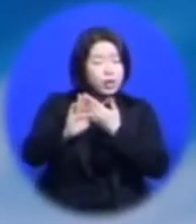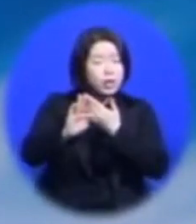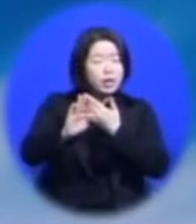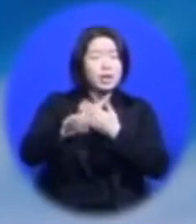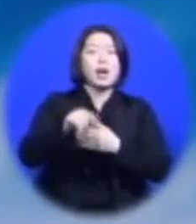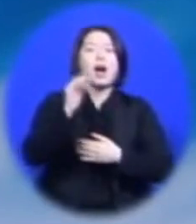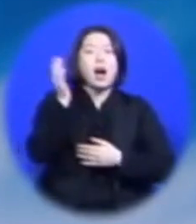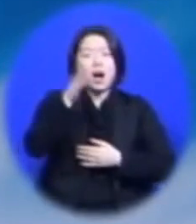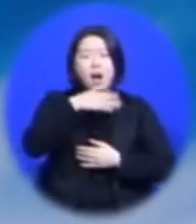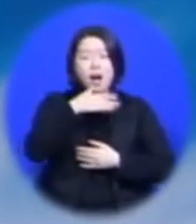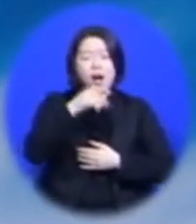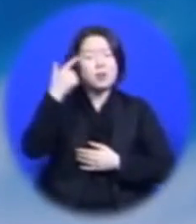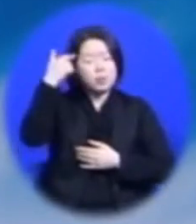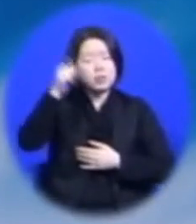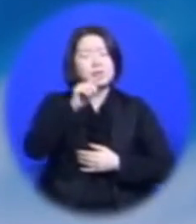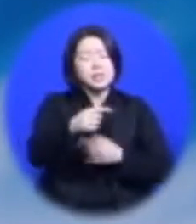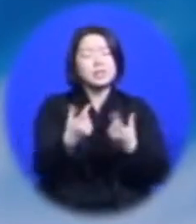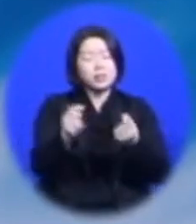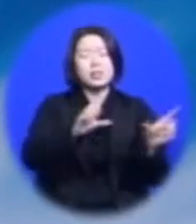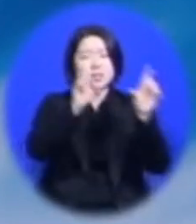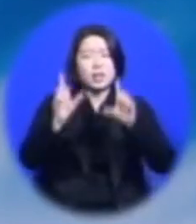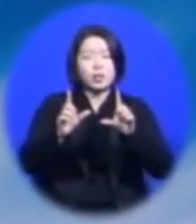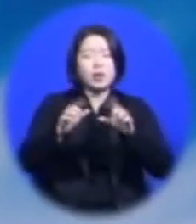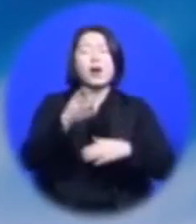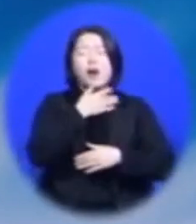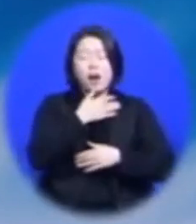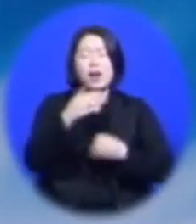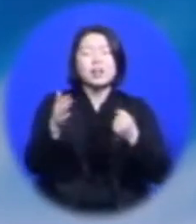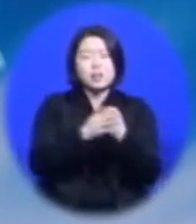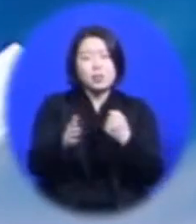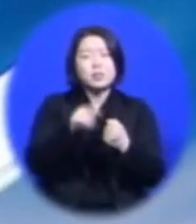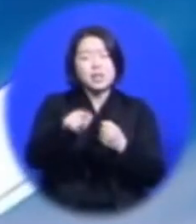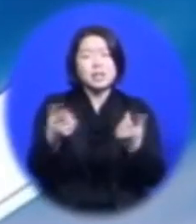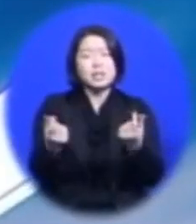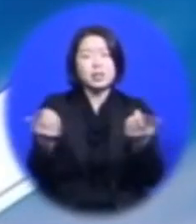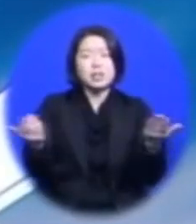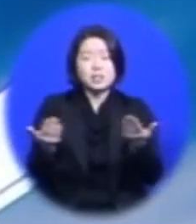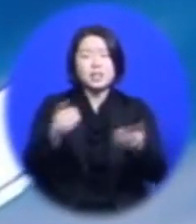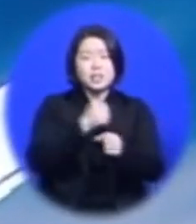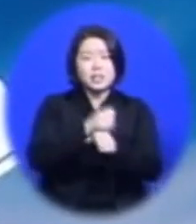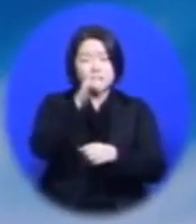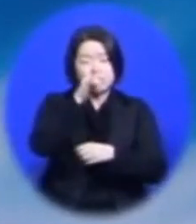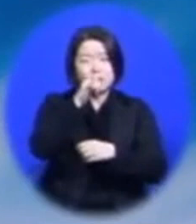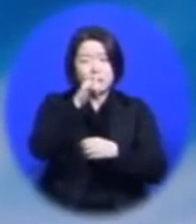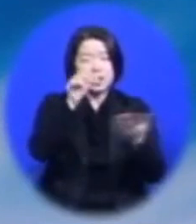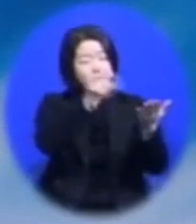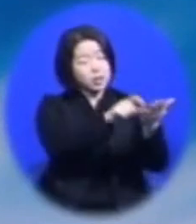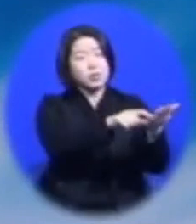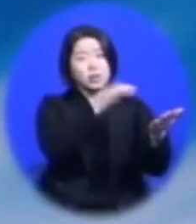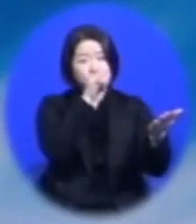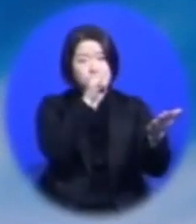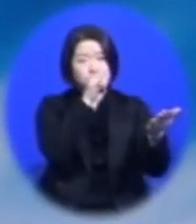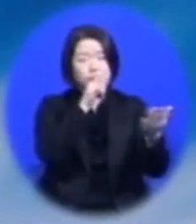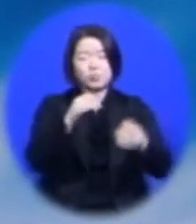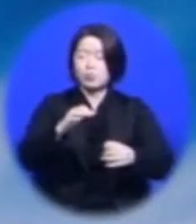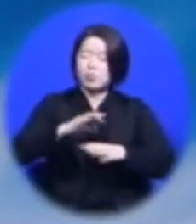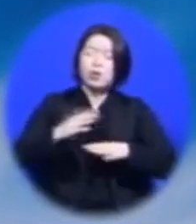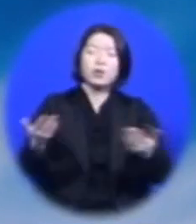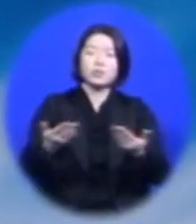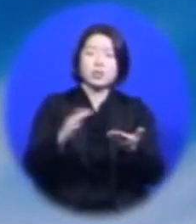살았구나, 아 그래서 그분이 이런 일을 했구나 하는 게 다 나와 있어요. 정말 놀랍지 않습니까?